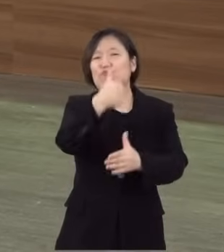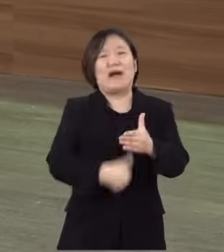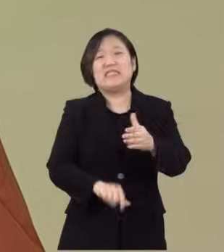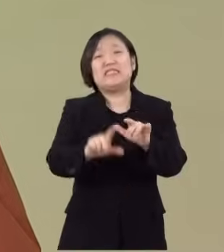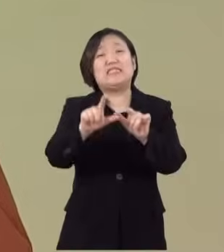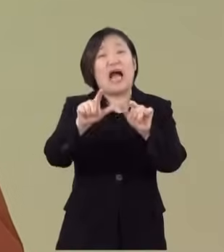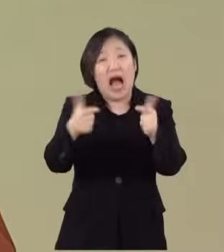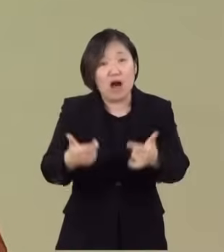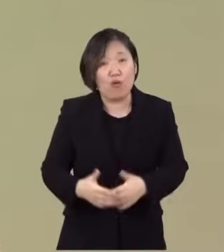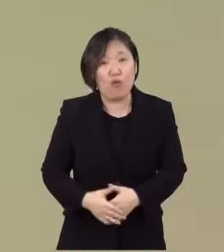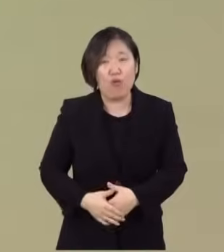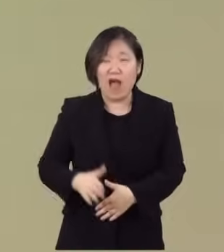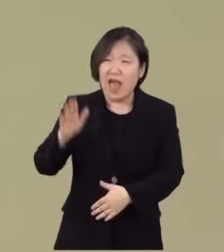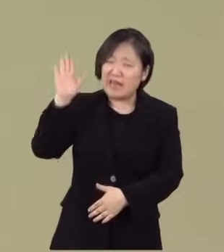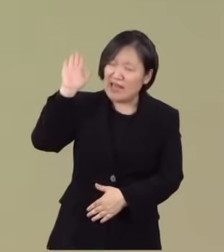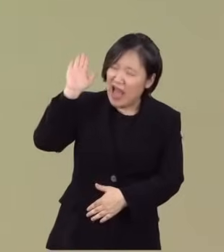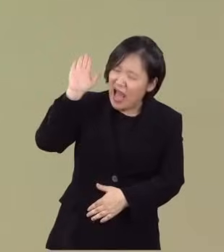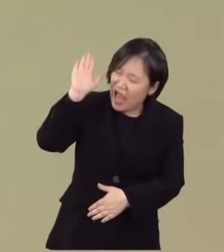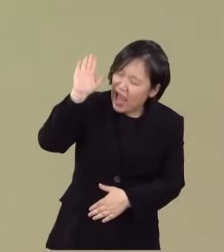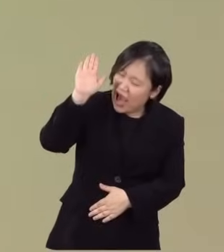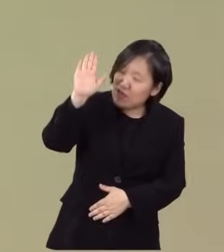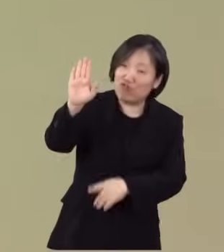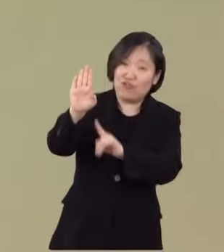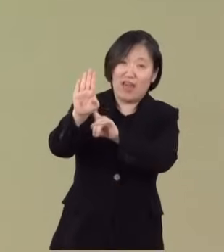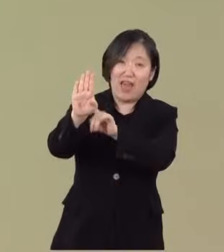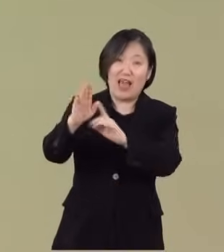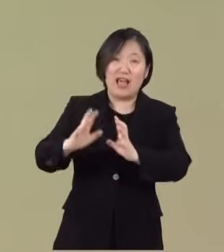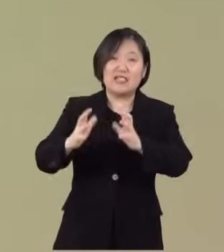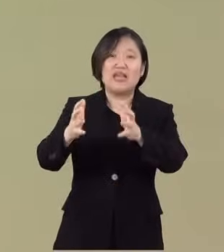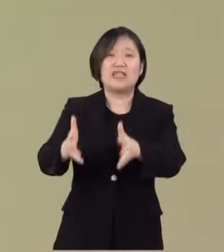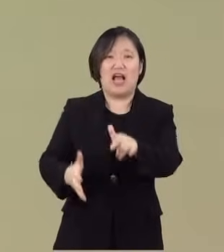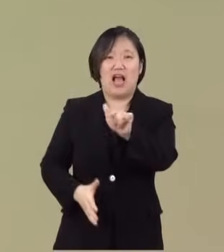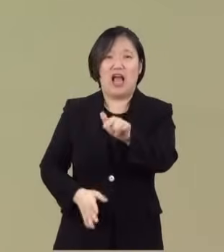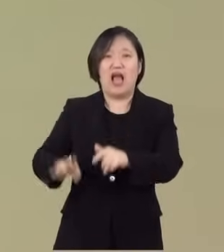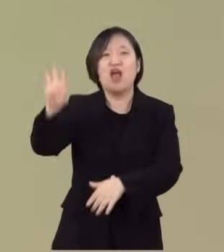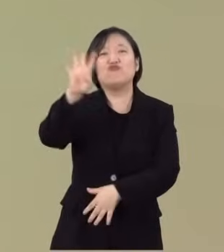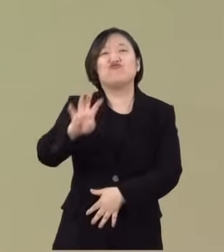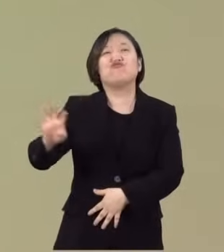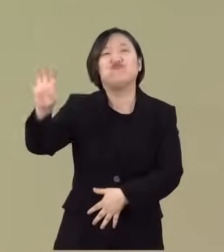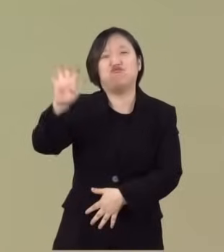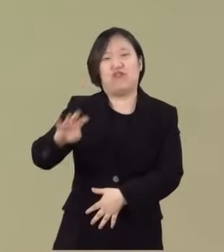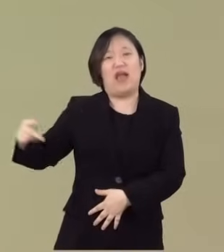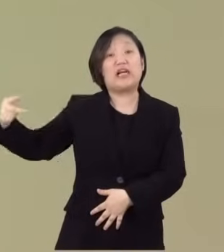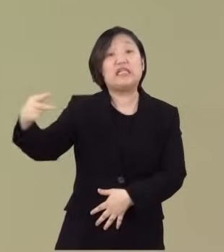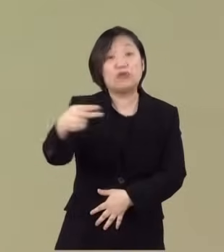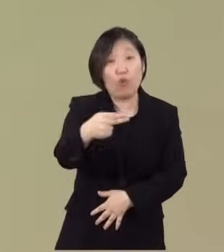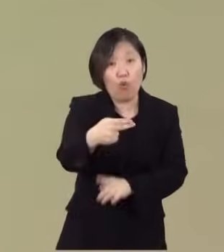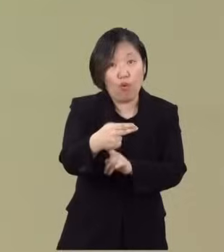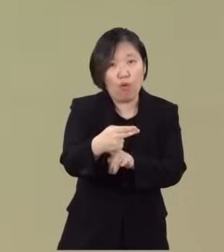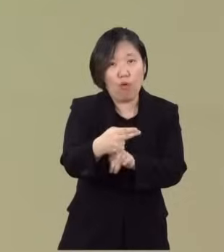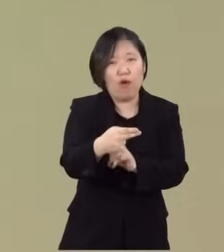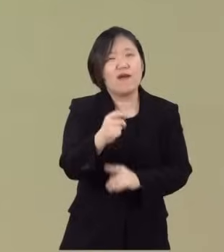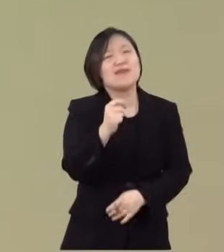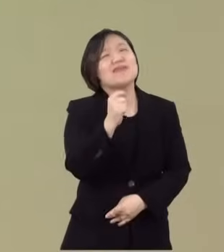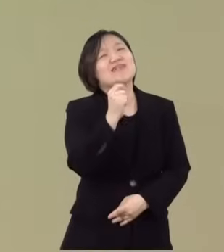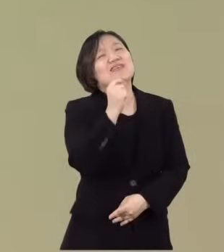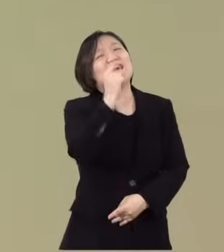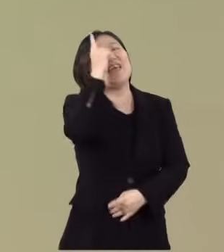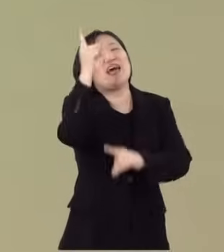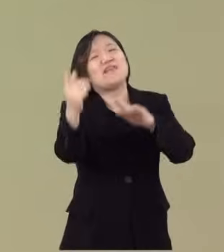뒤에 머나먼 미래 세상에 윤회에서 벗어난 바른